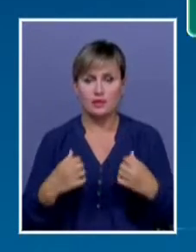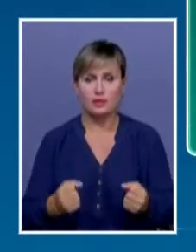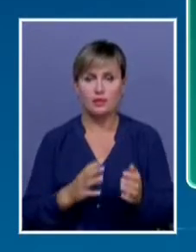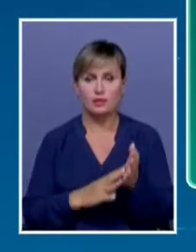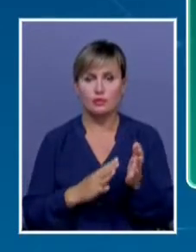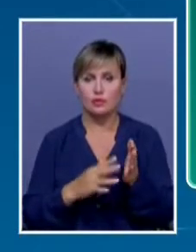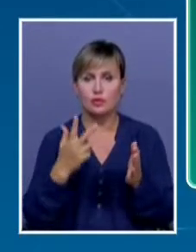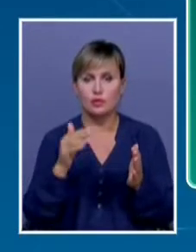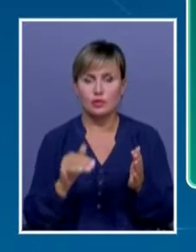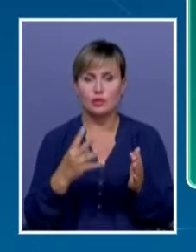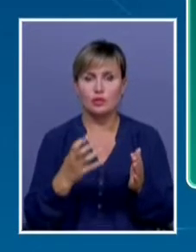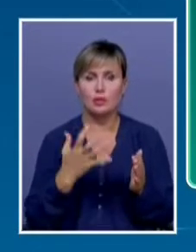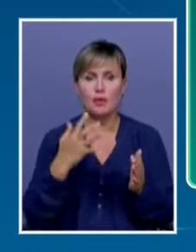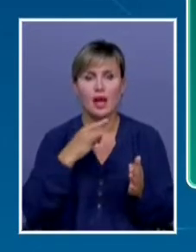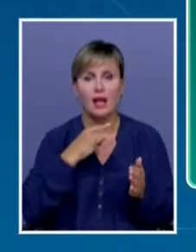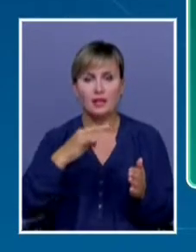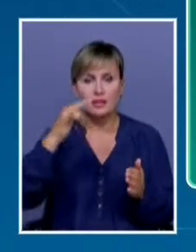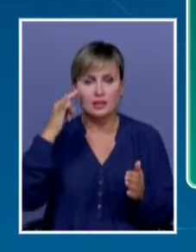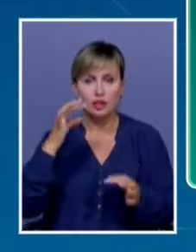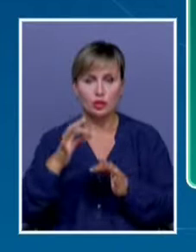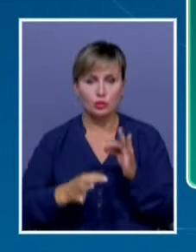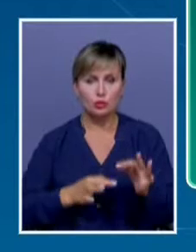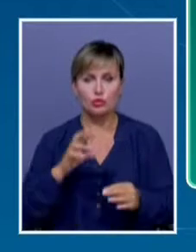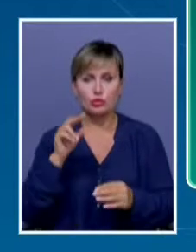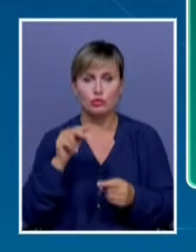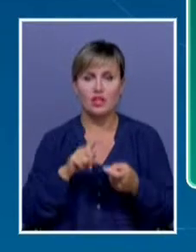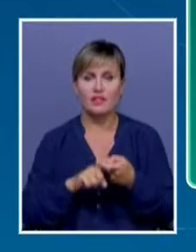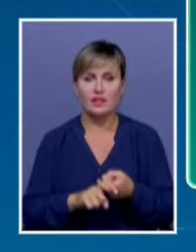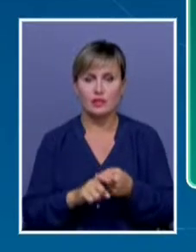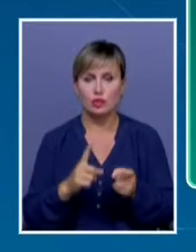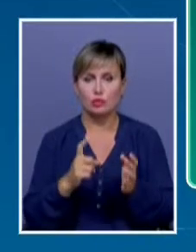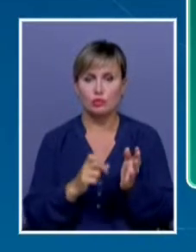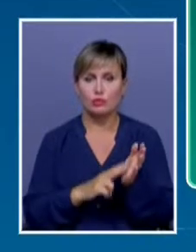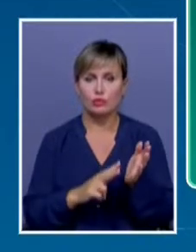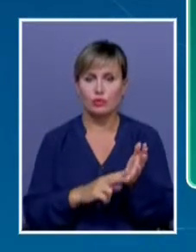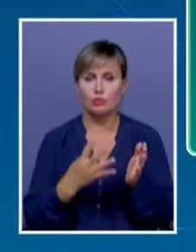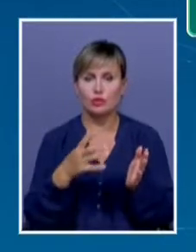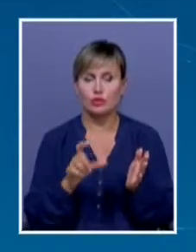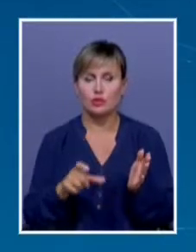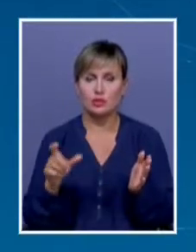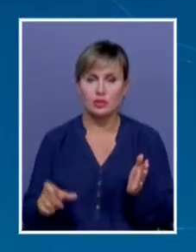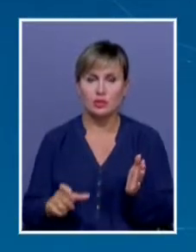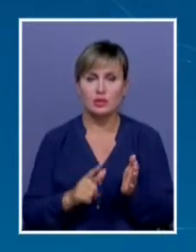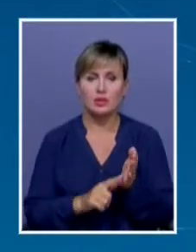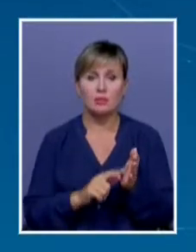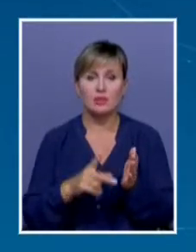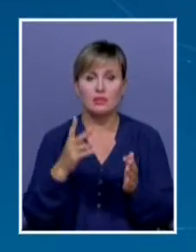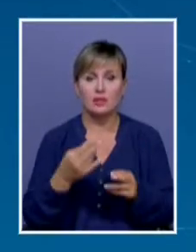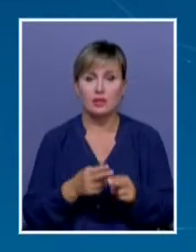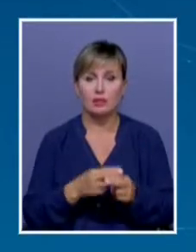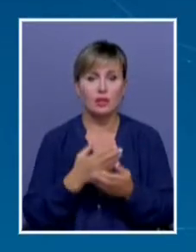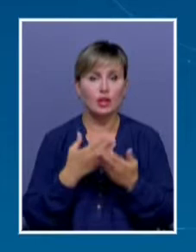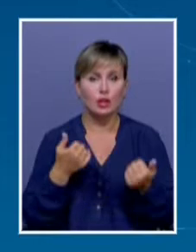93 405 соотечественников. Суточная численность инфицированных – 184 человека, 72 из которых не